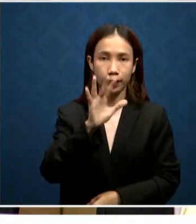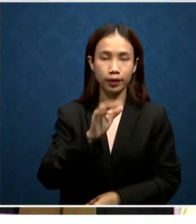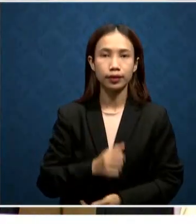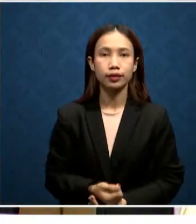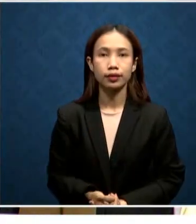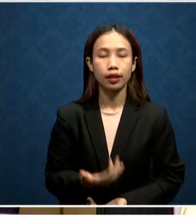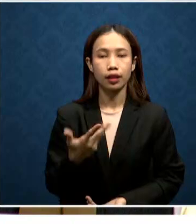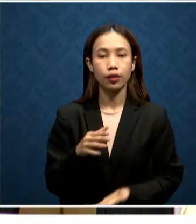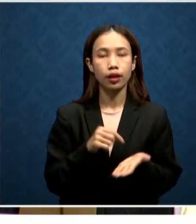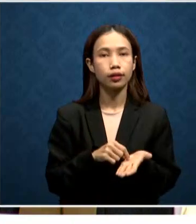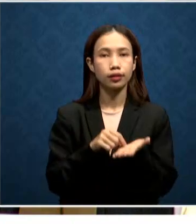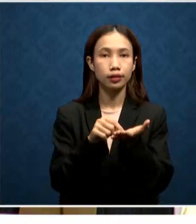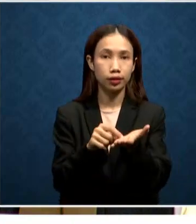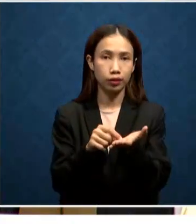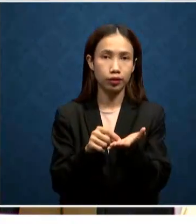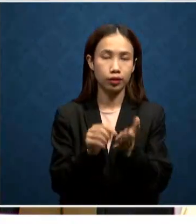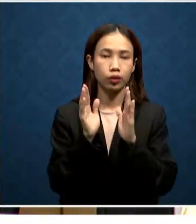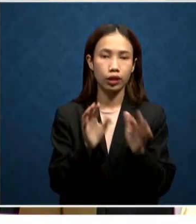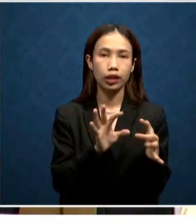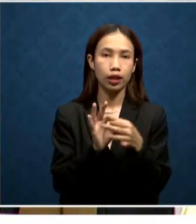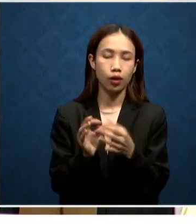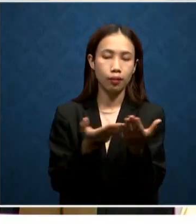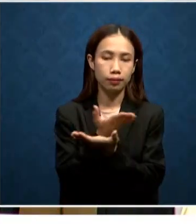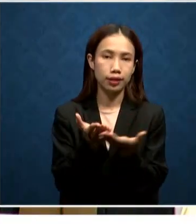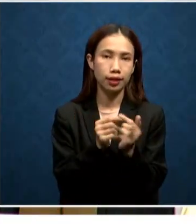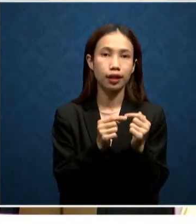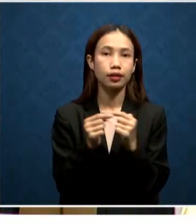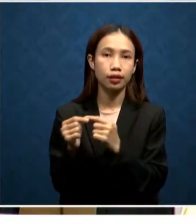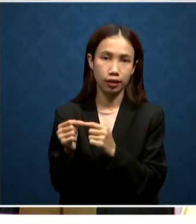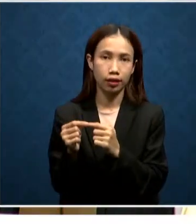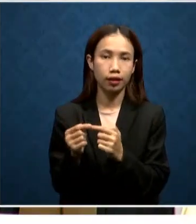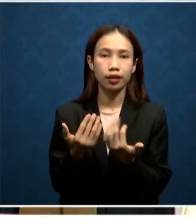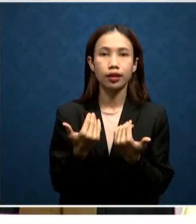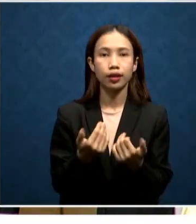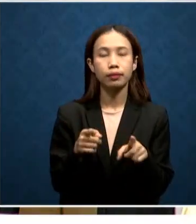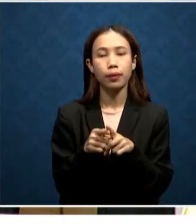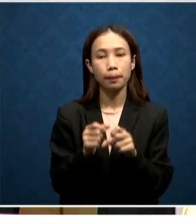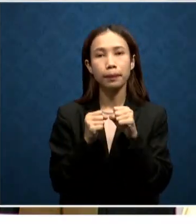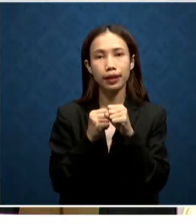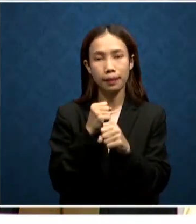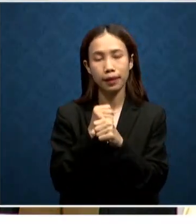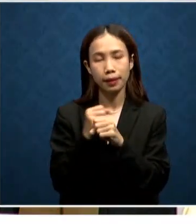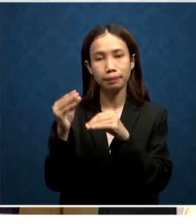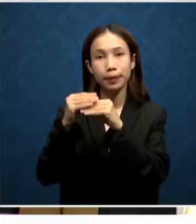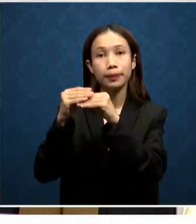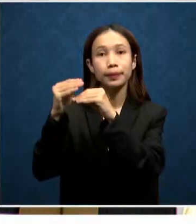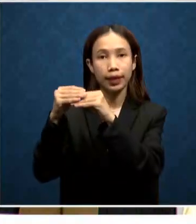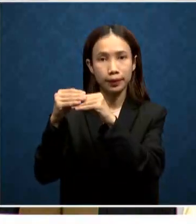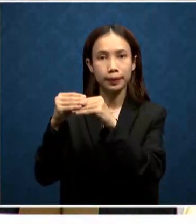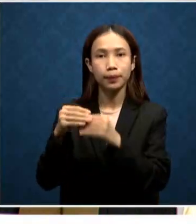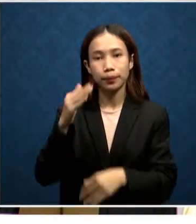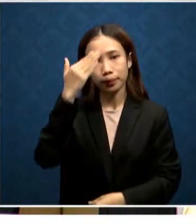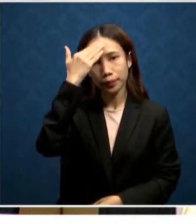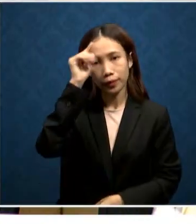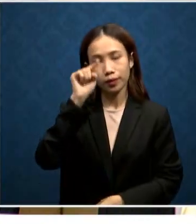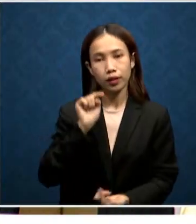นี้ก็จะส่งให้เอ่อผู้ที่เกี่ยวข้องพิจารณาต่อไปค่ะเพราะฉะนั้นในส่วนนี้ก็จะพยายามทำให้มากขึ้นเพื่อให้เอ่อ่อ